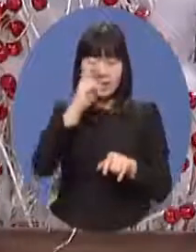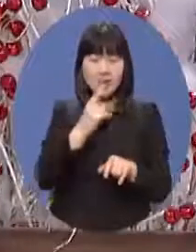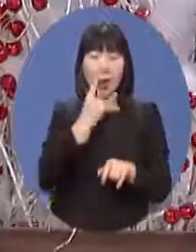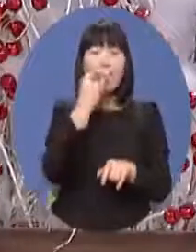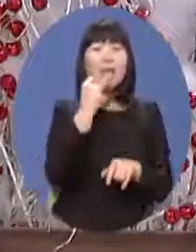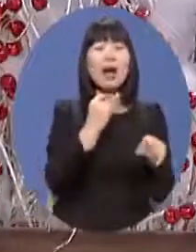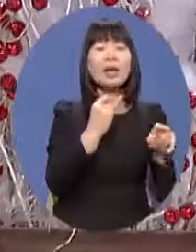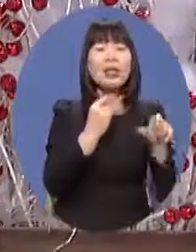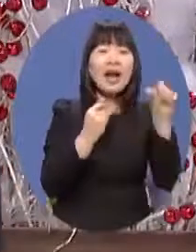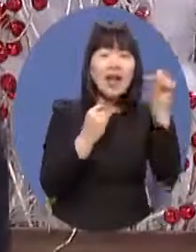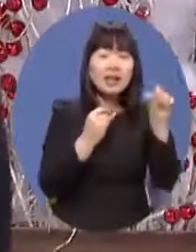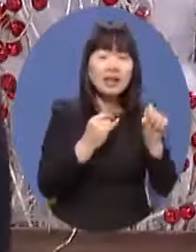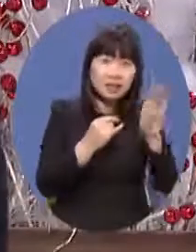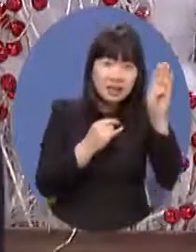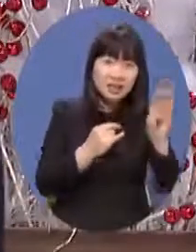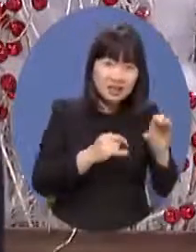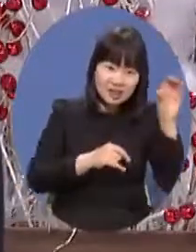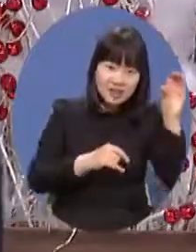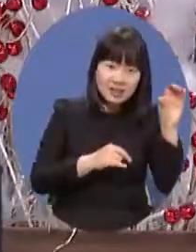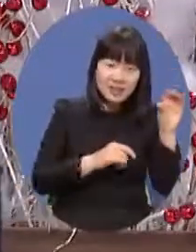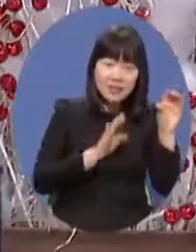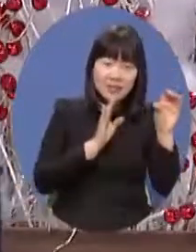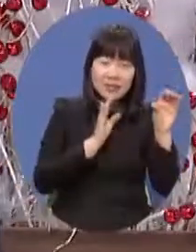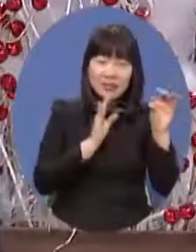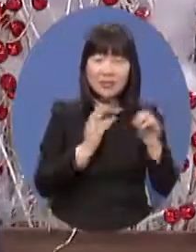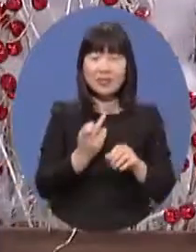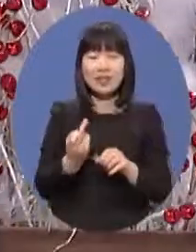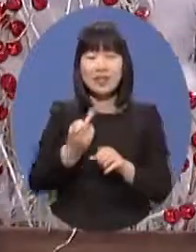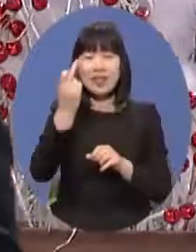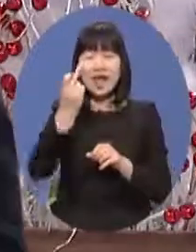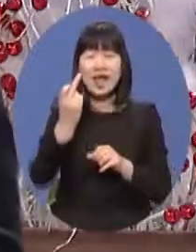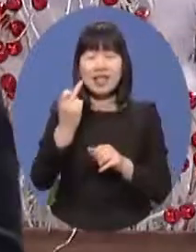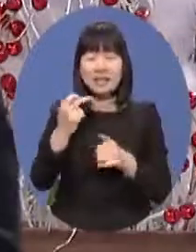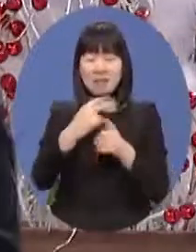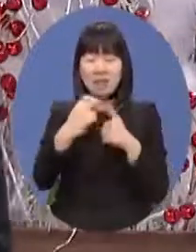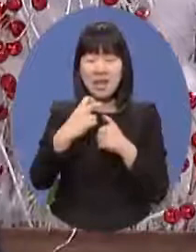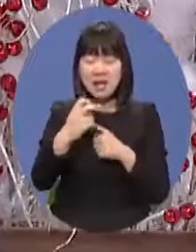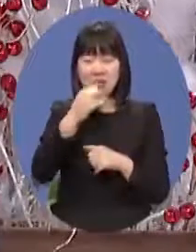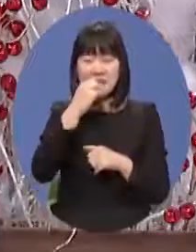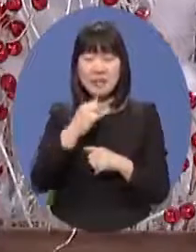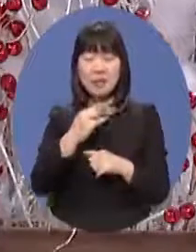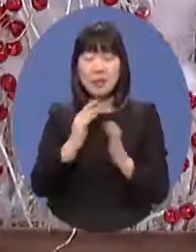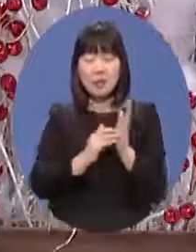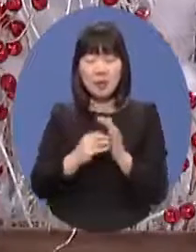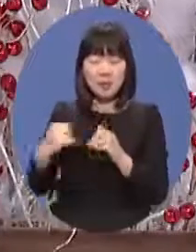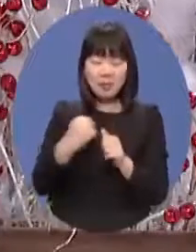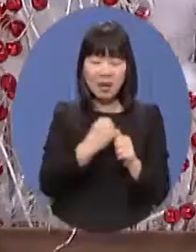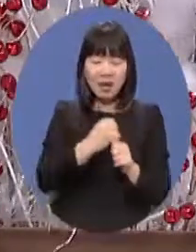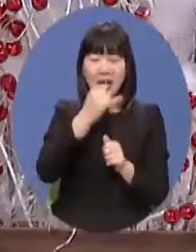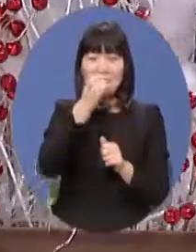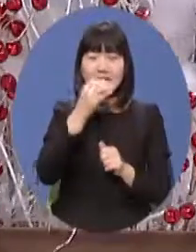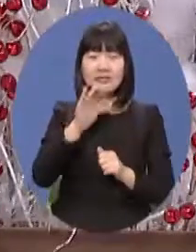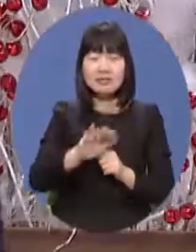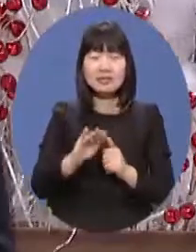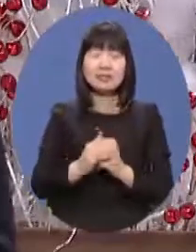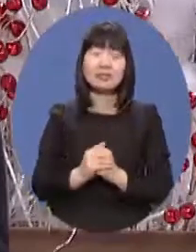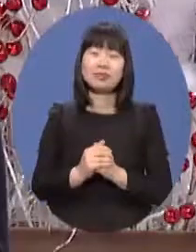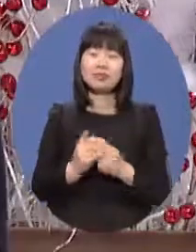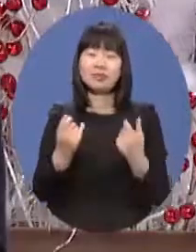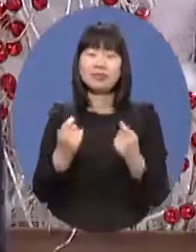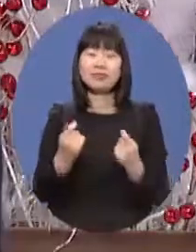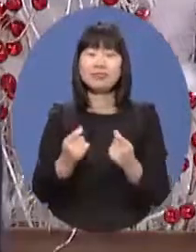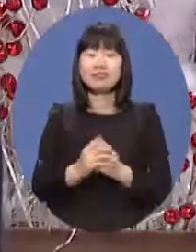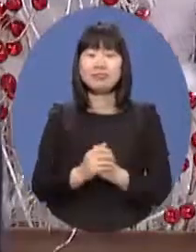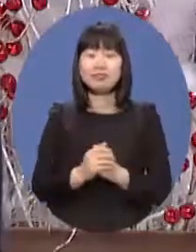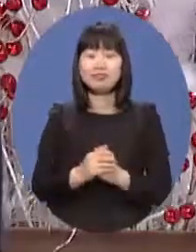이러면서. 그래서, 둘째, 예, 그래서 큰아이의 미움을 이제 사죠. 그래서 막 아, 네. 몰래 이렇게 막고 이제 아이들이 이렇게 되는데, 이제 이렇게